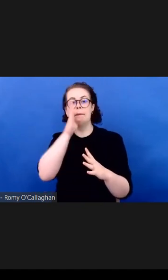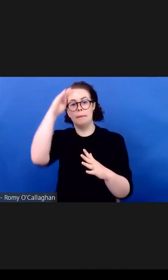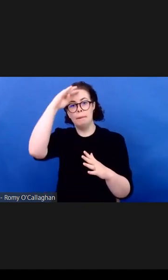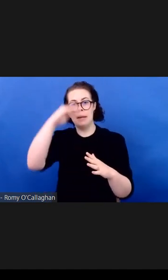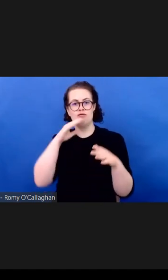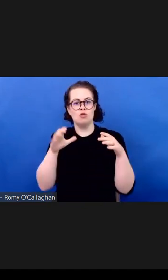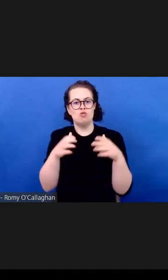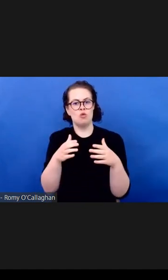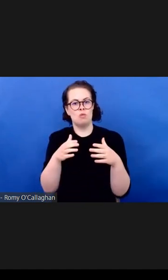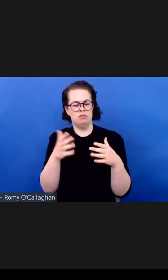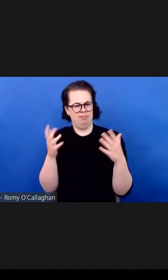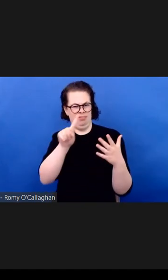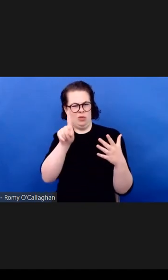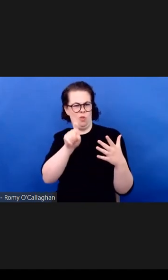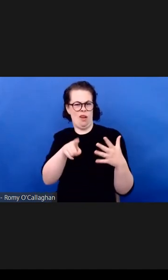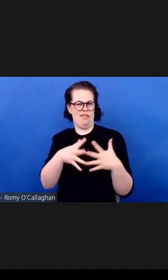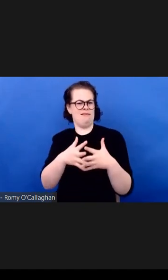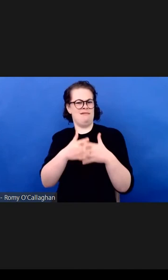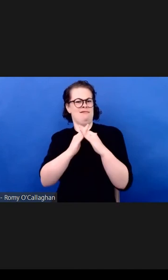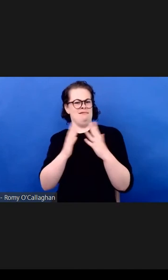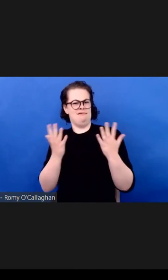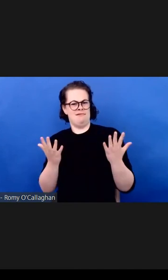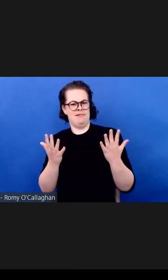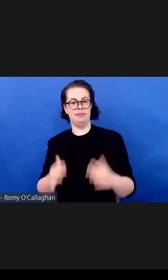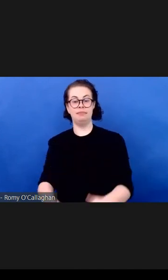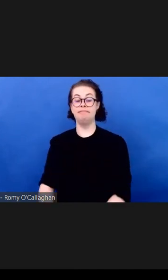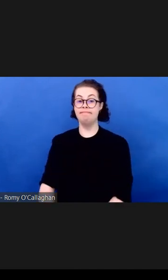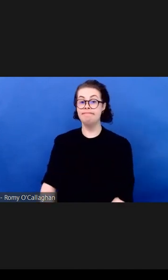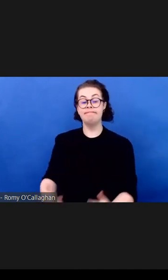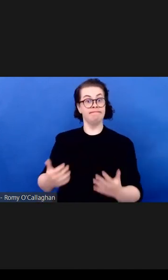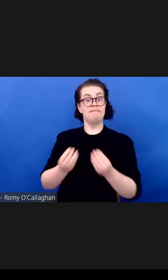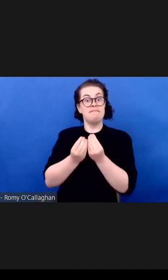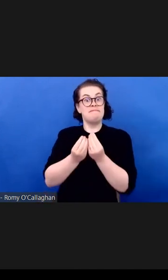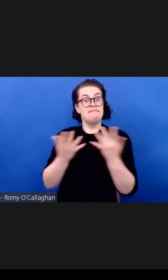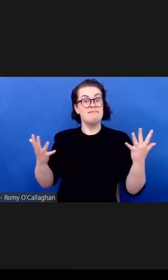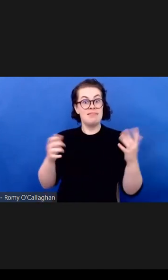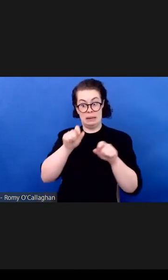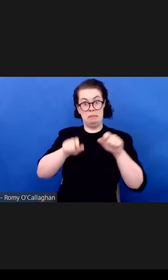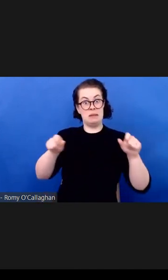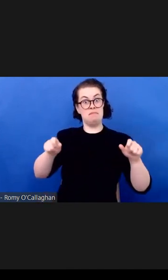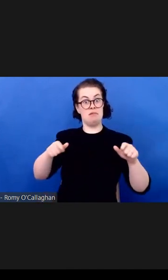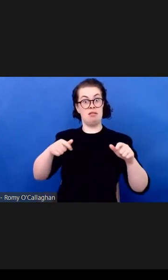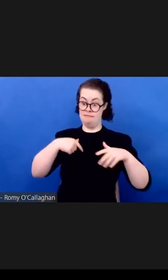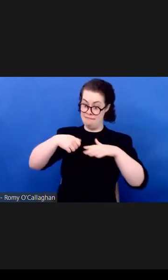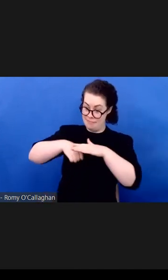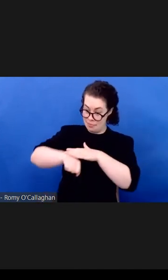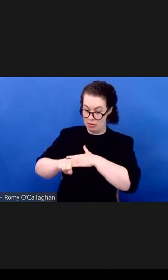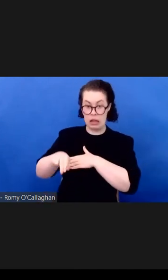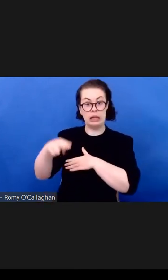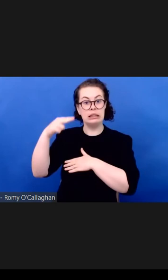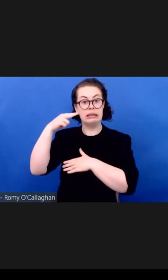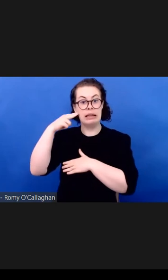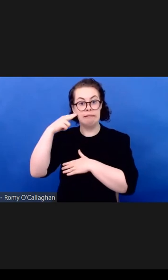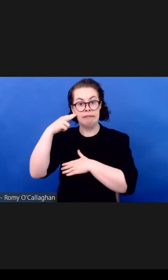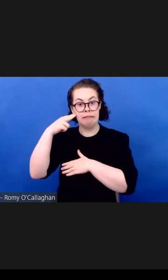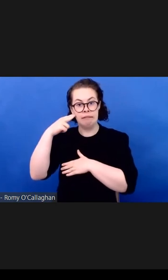জন্য? আমাদের যে সমস্ত বৌদির বাচ্চা আছে তাদের একটা মা বাবা